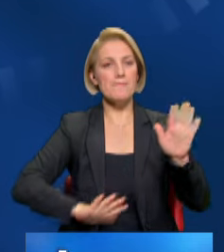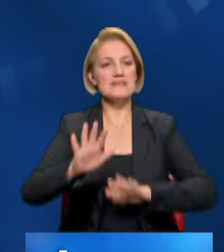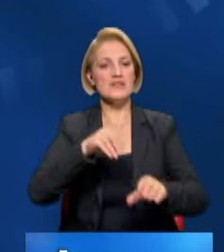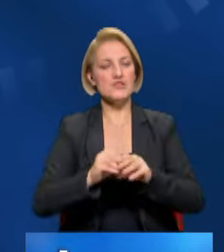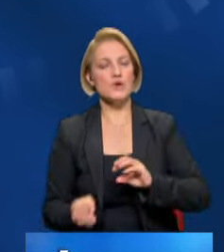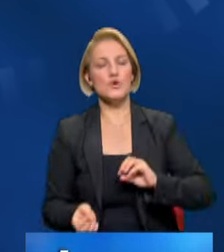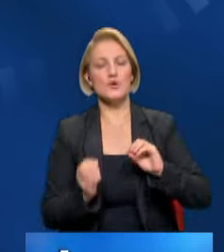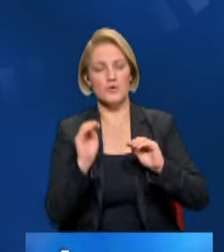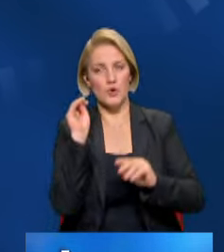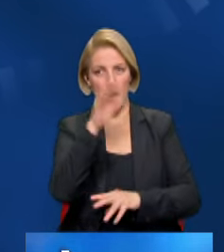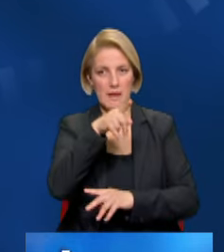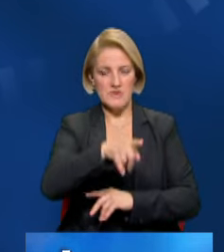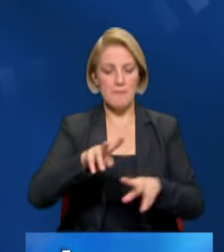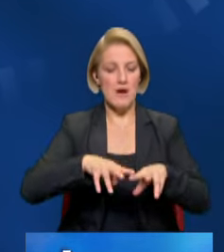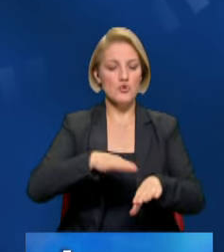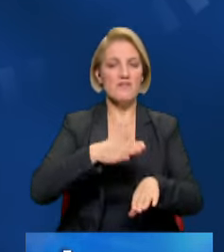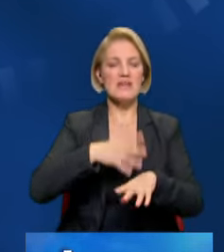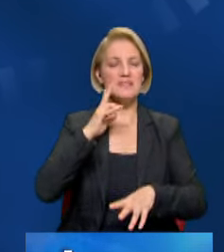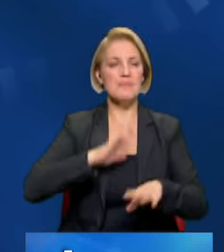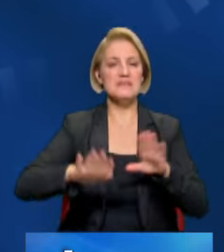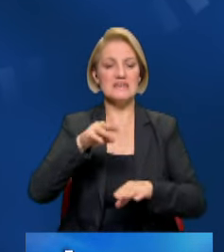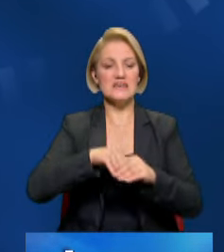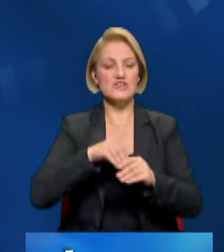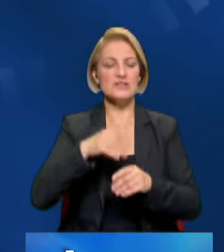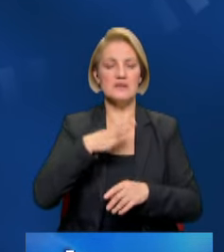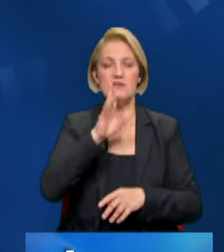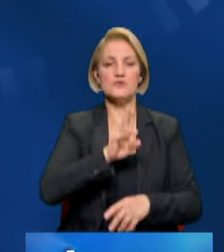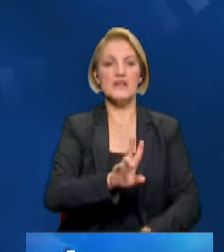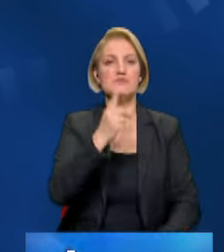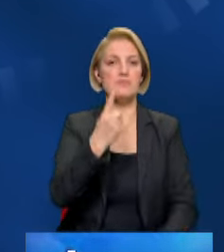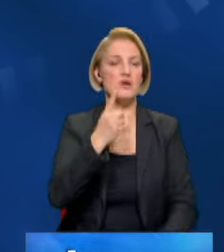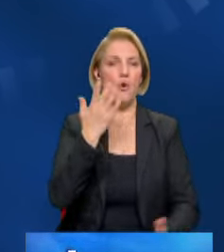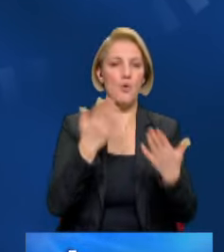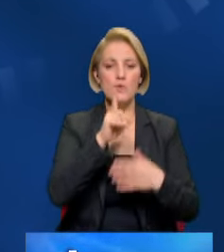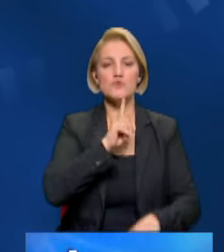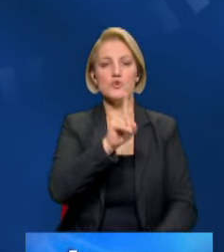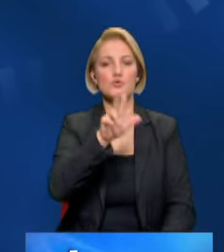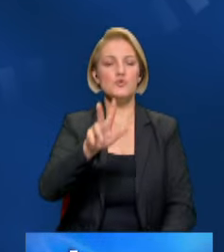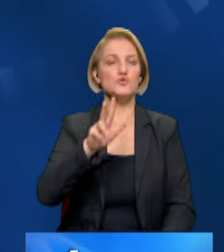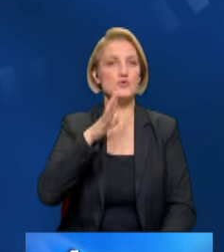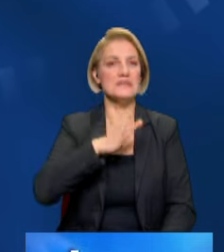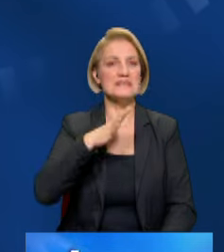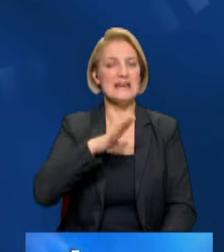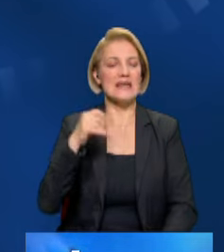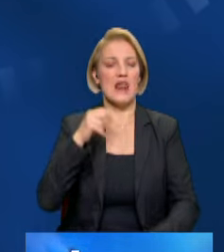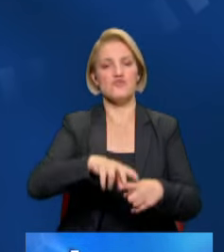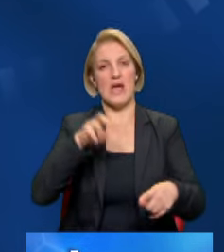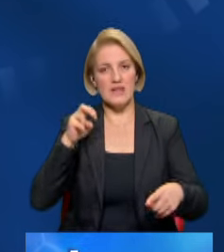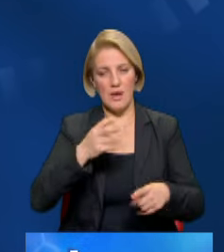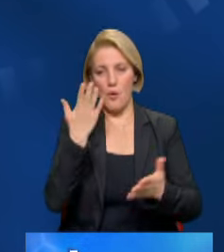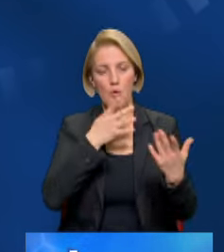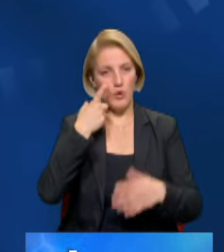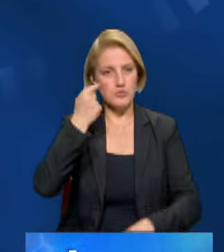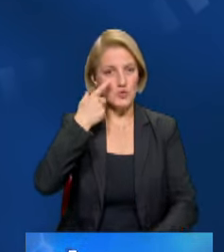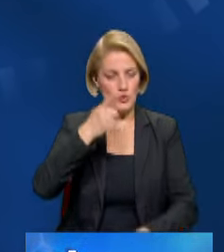alttaki notu da okuyalım. Mansur Yavaş temizlik için talepte bulunan 271 okuldan 113 tanesinin talebini geri çektiğini, okul